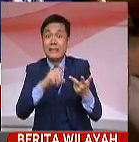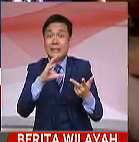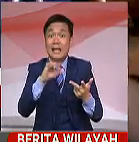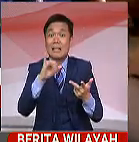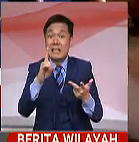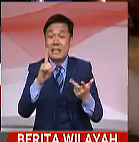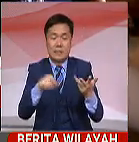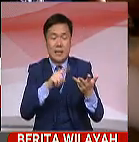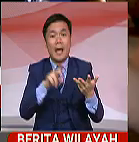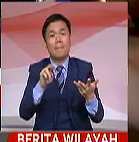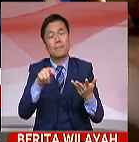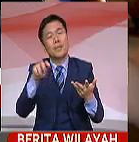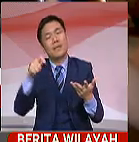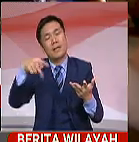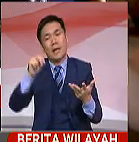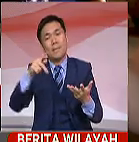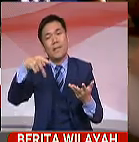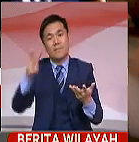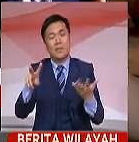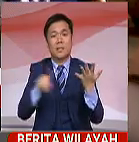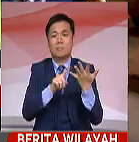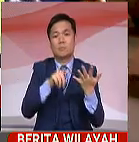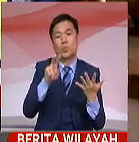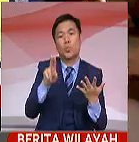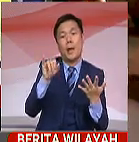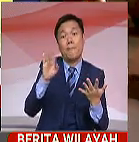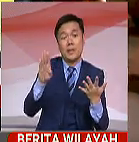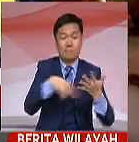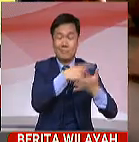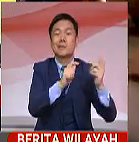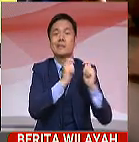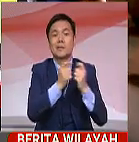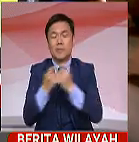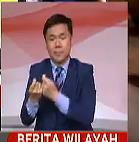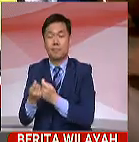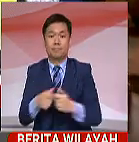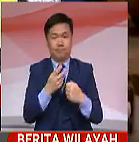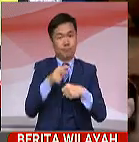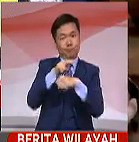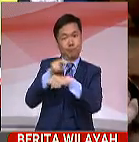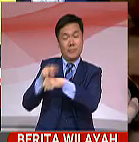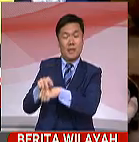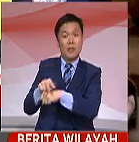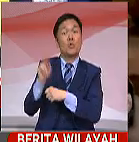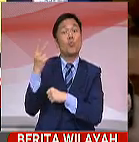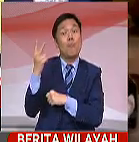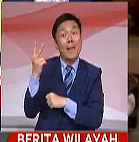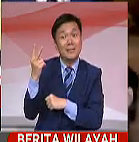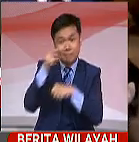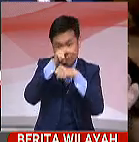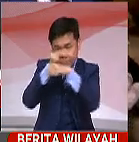dan juga MPB serta URB. Dan pasukan pemantau daripada 12 kita